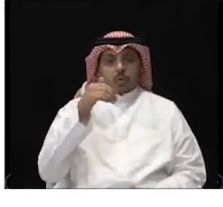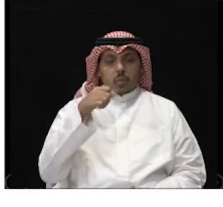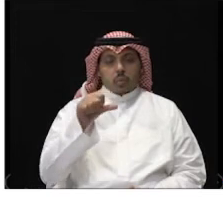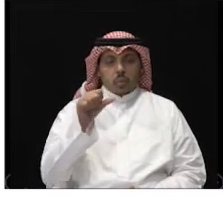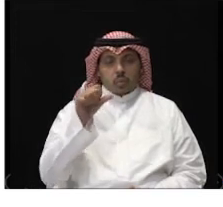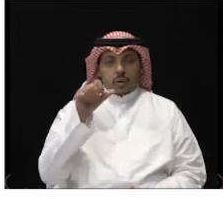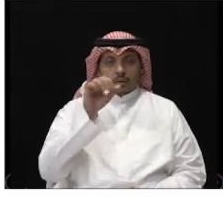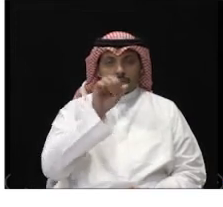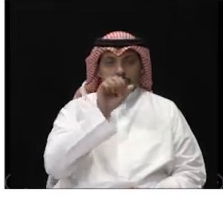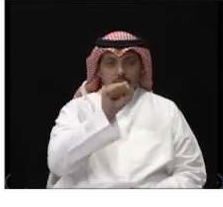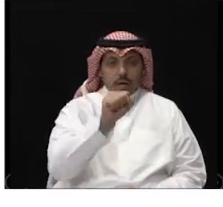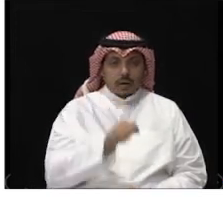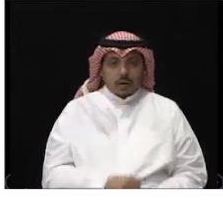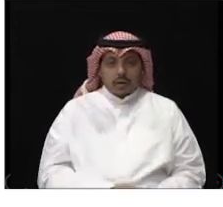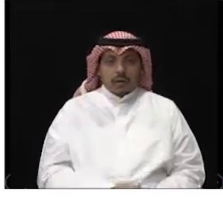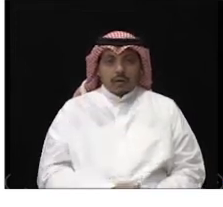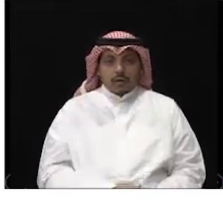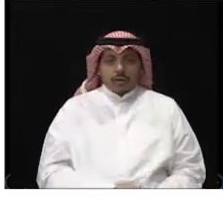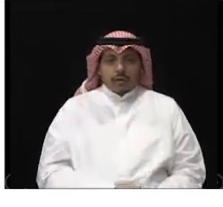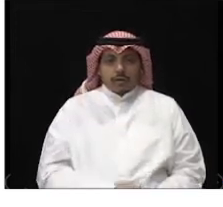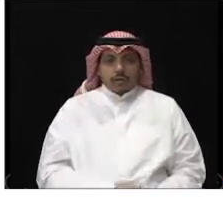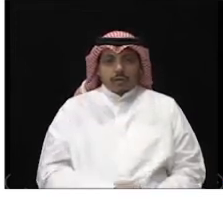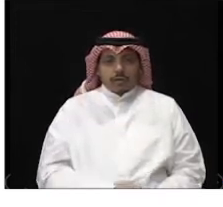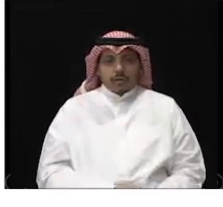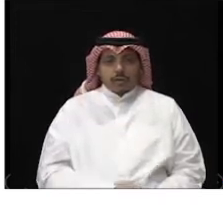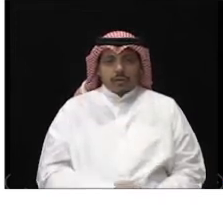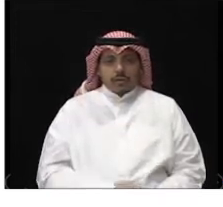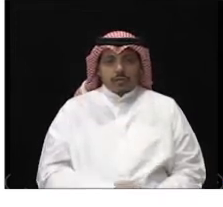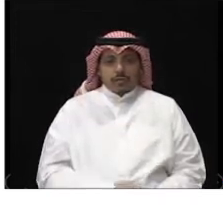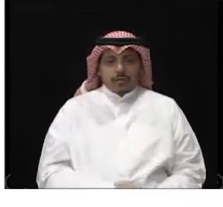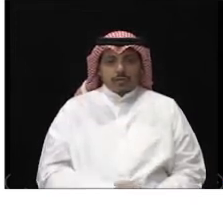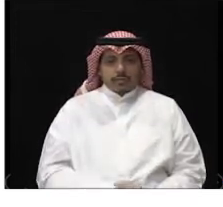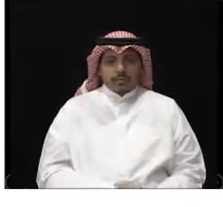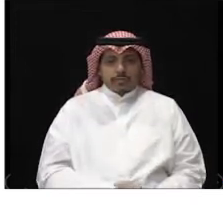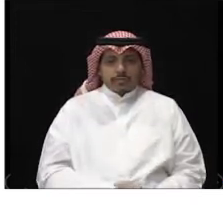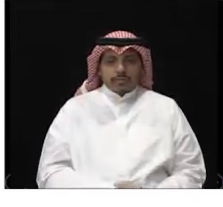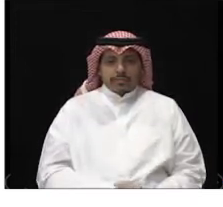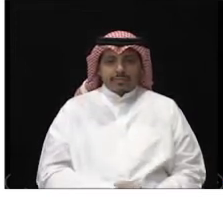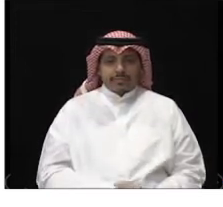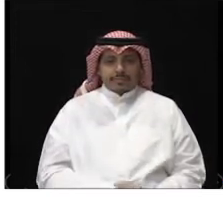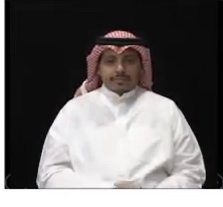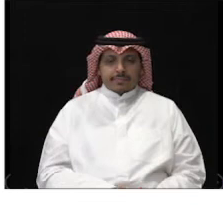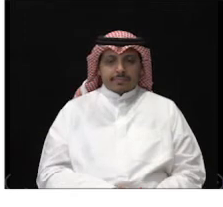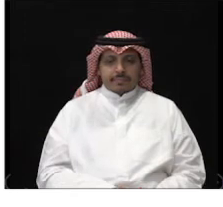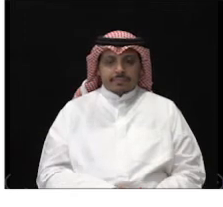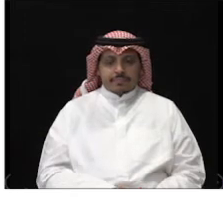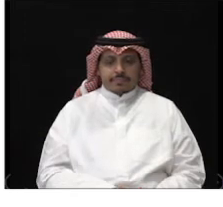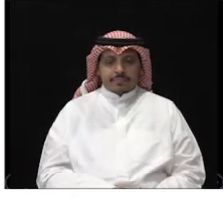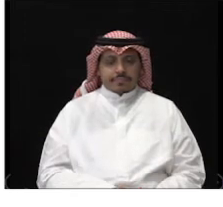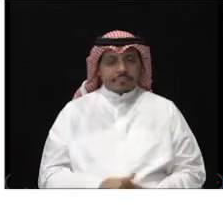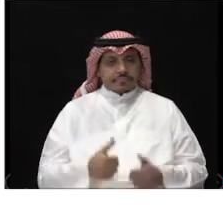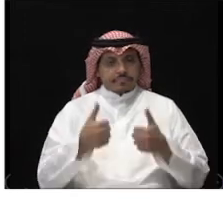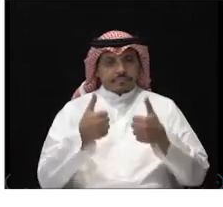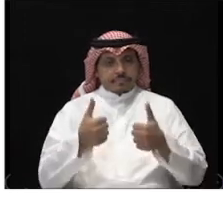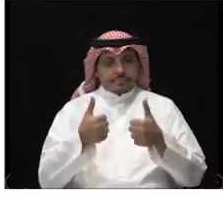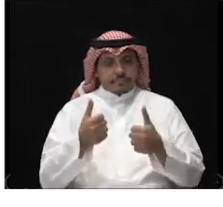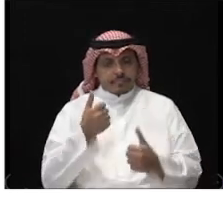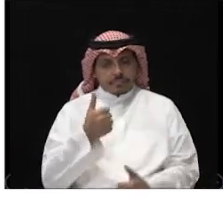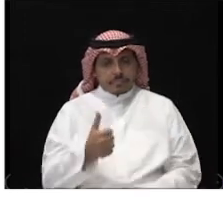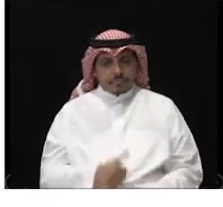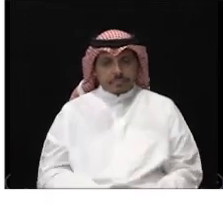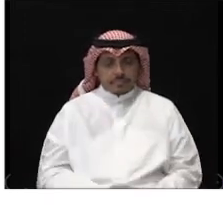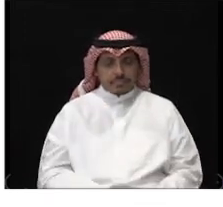خوصو خوصو خوصو، أحسنتم، ممتاز جدا يا أبطال، رائعون.